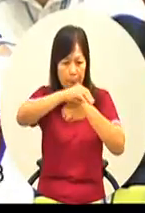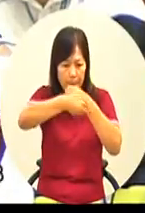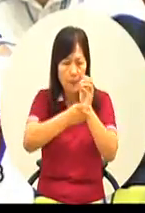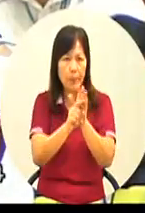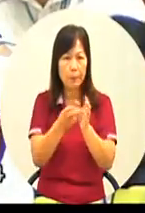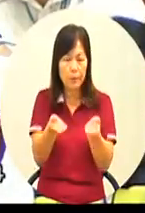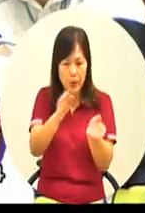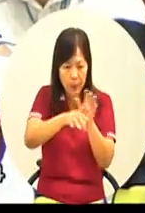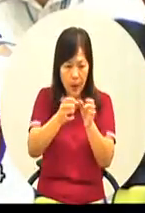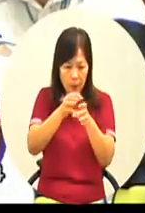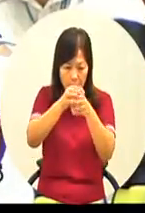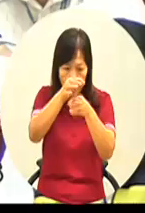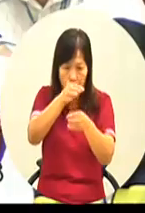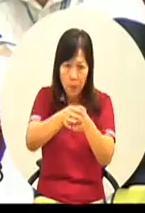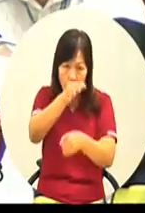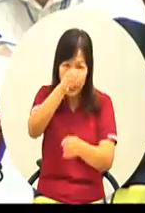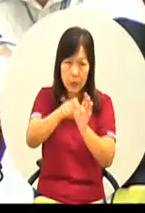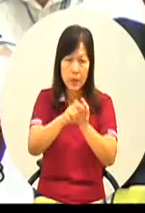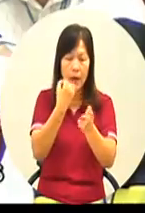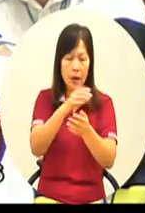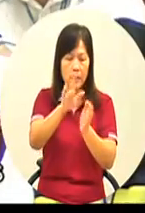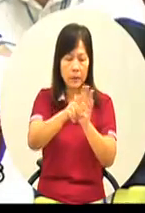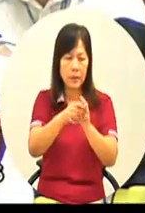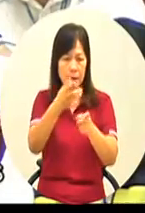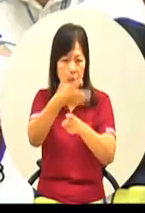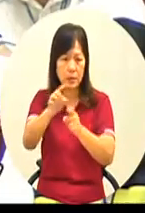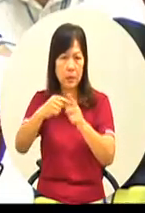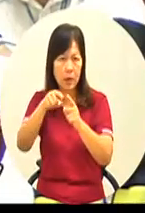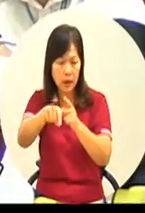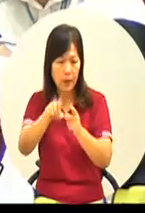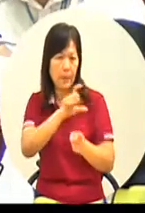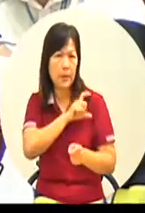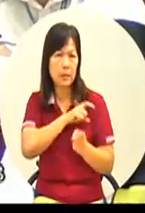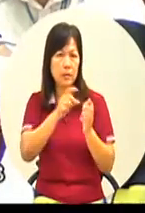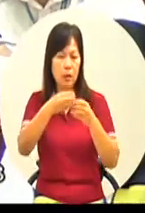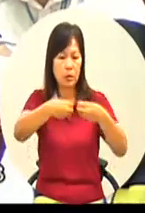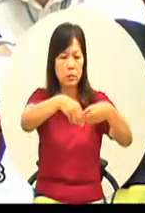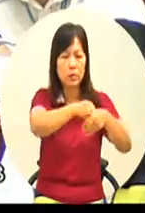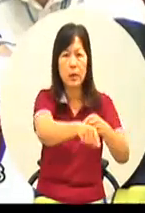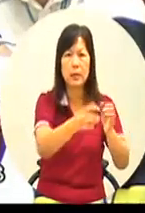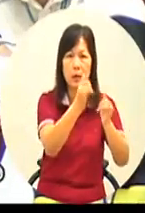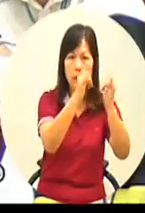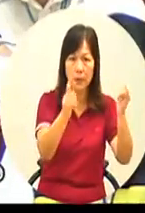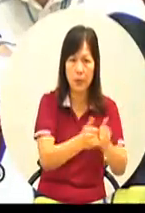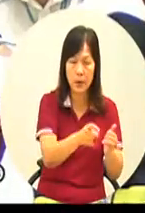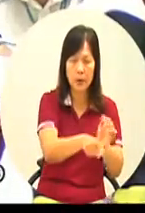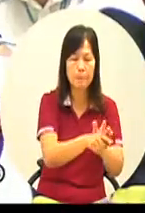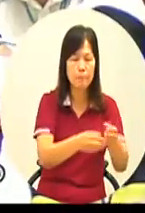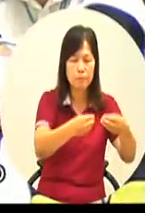装的瓶子，啊，甲装的，啊，写王者的名，啊，大，啊，直接送去家属遐，啊，互伊做一个迄落，